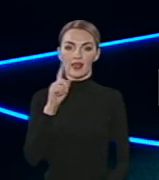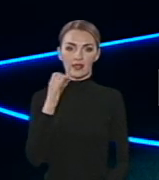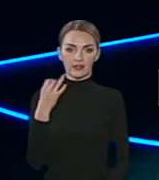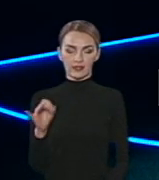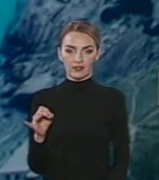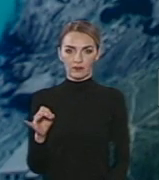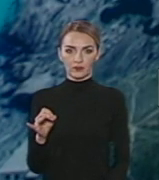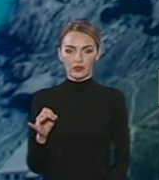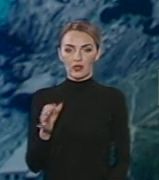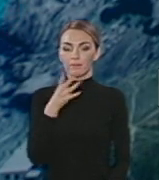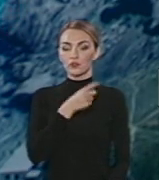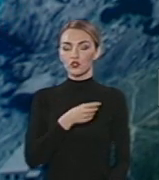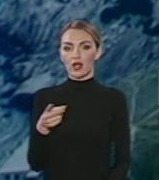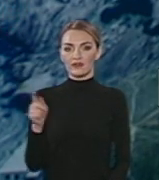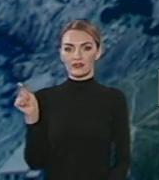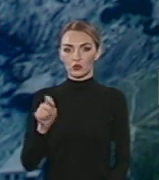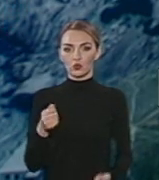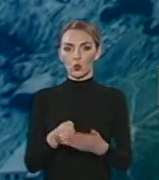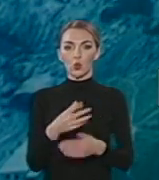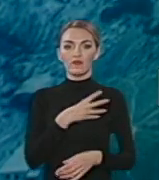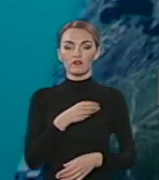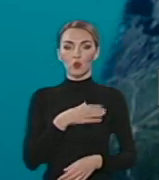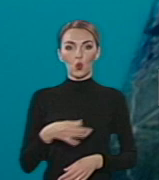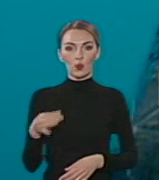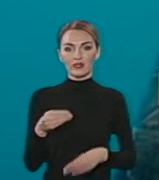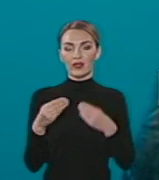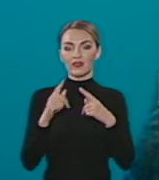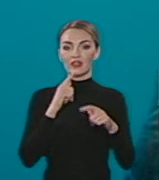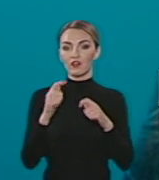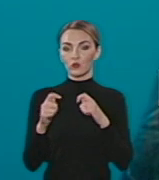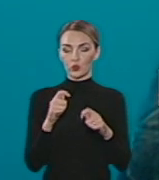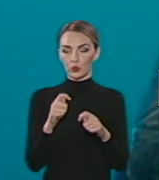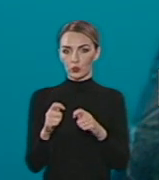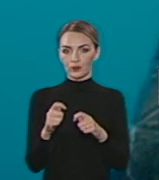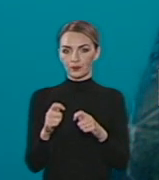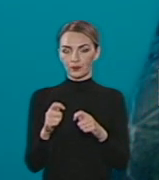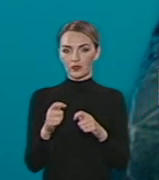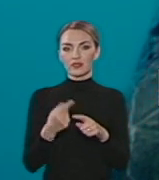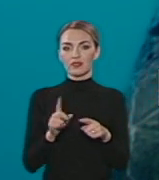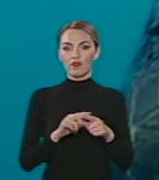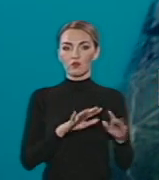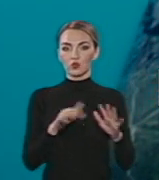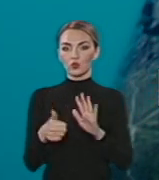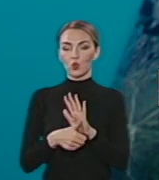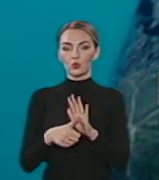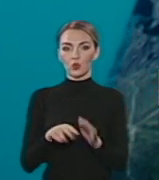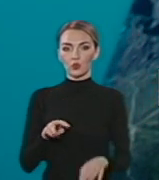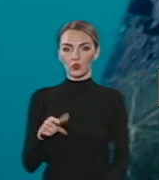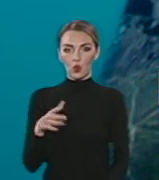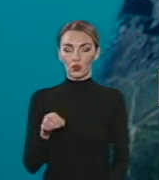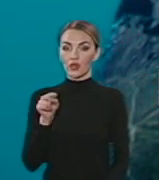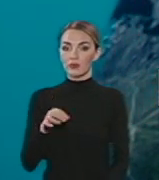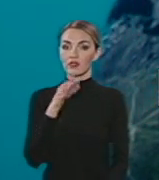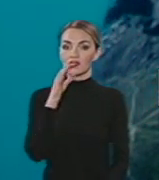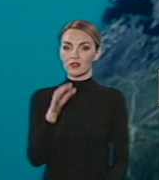Зеленський під час візиту до Львівської області дав інтерв'ю «Інтерфакс Україна». Це відбулося 6 лютого, і там він